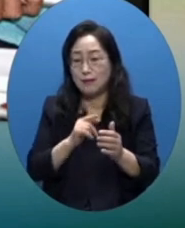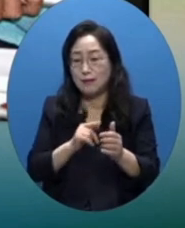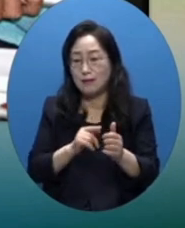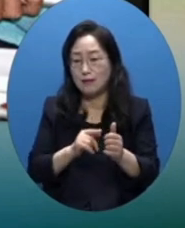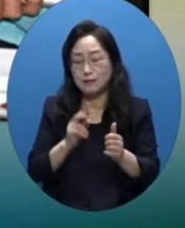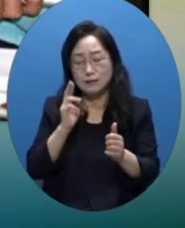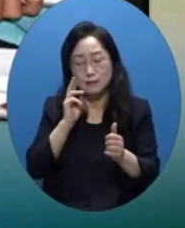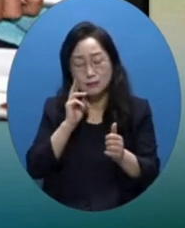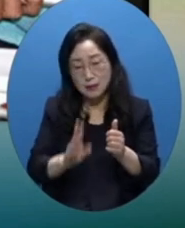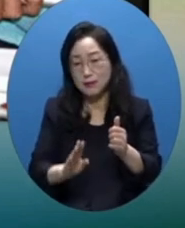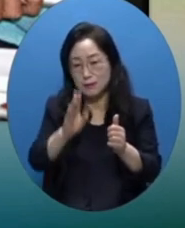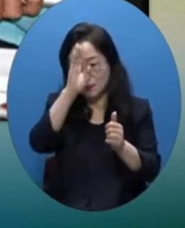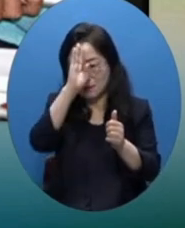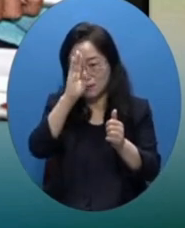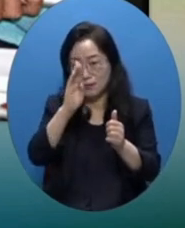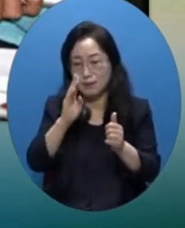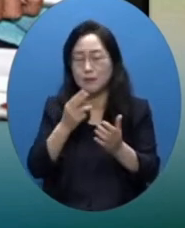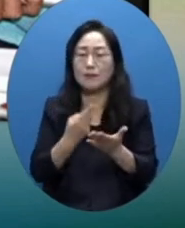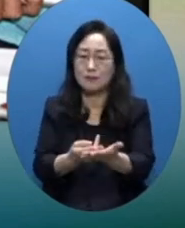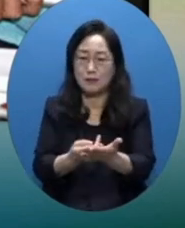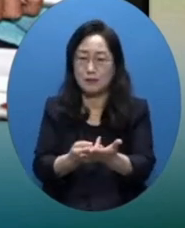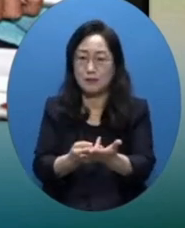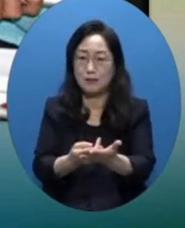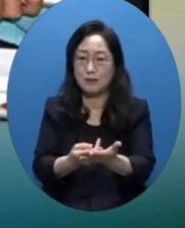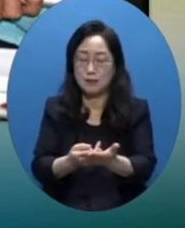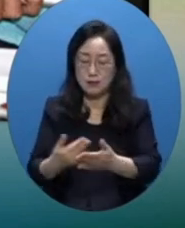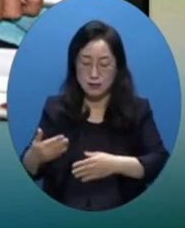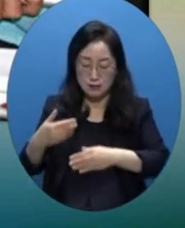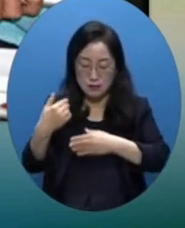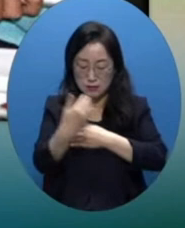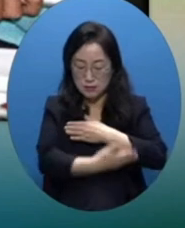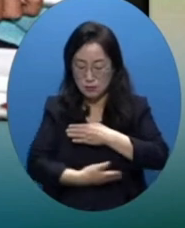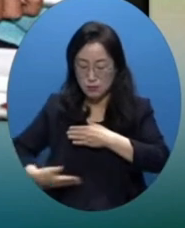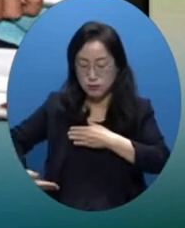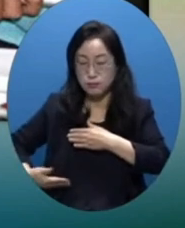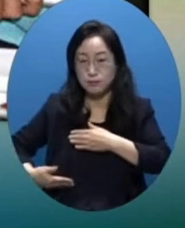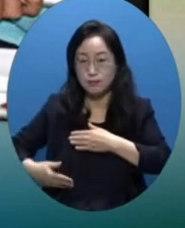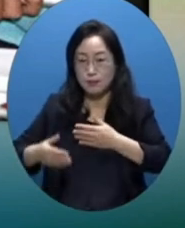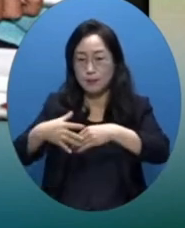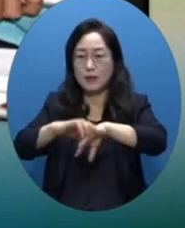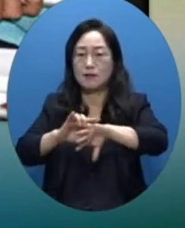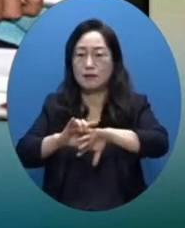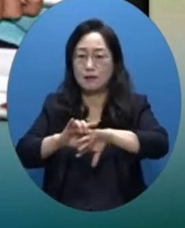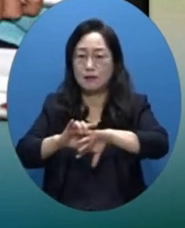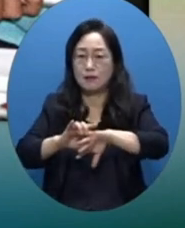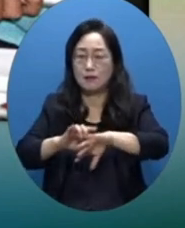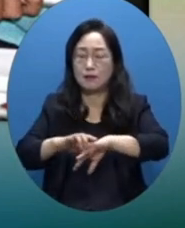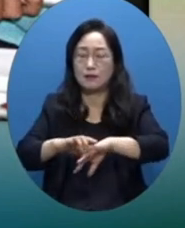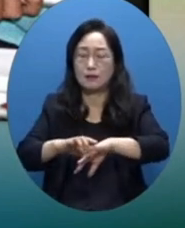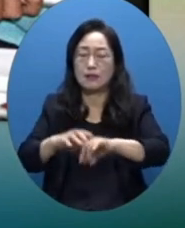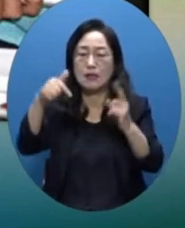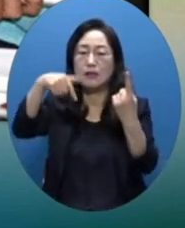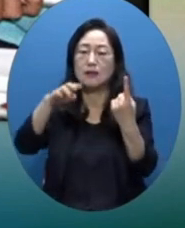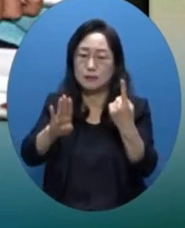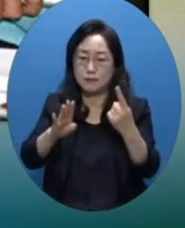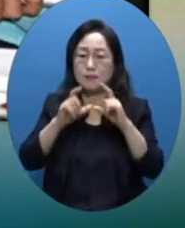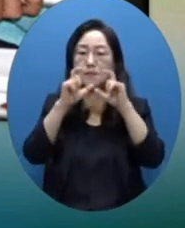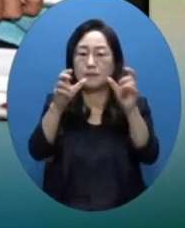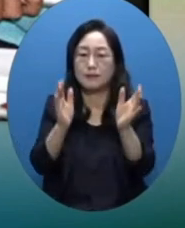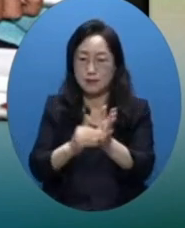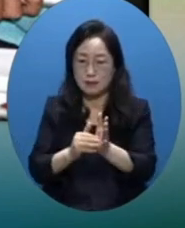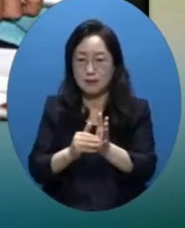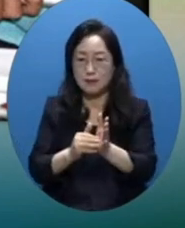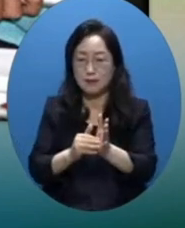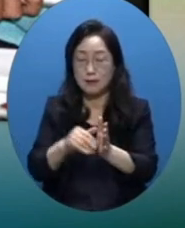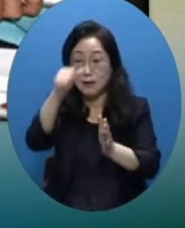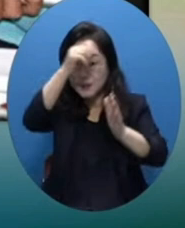중상을 당하여 이 하반신 전체를 못 쓰게 된 장애 1급 판정을 받게 되었습니다.